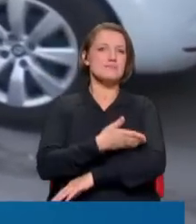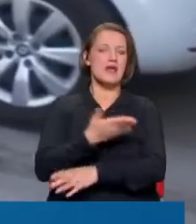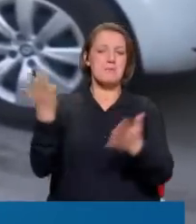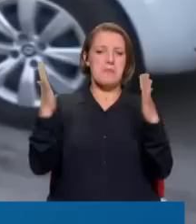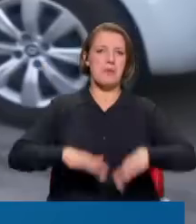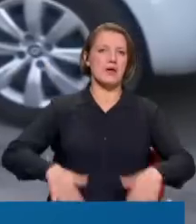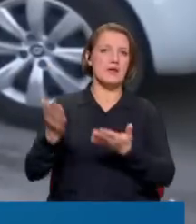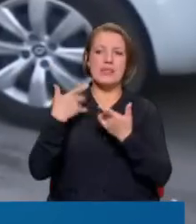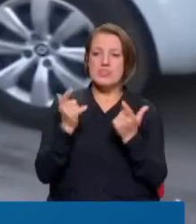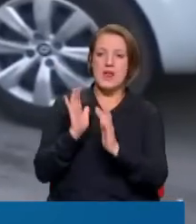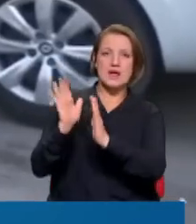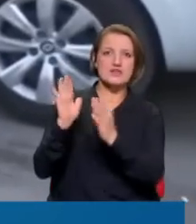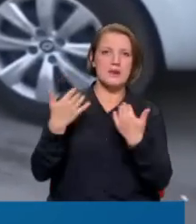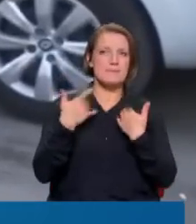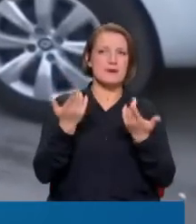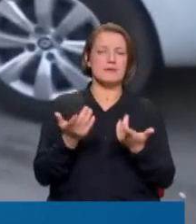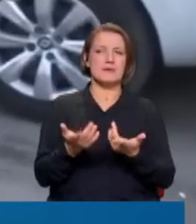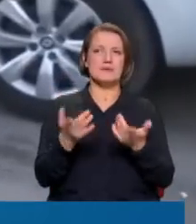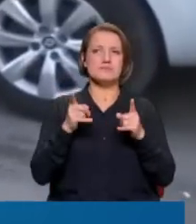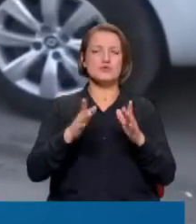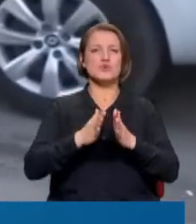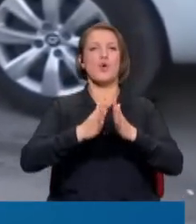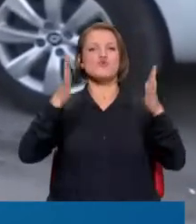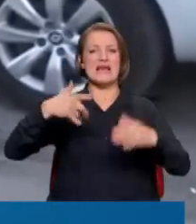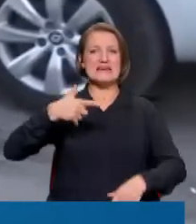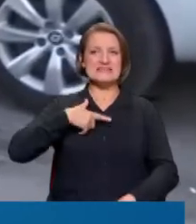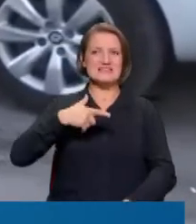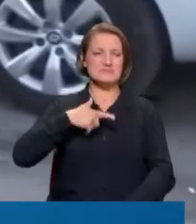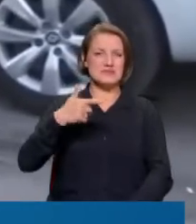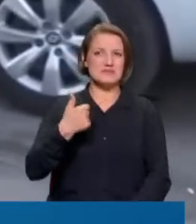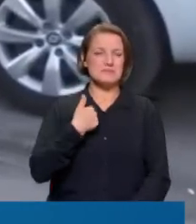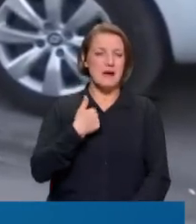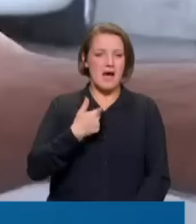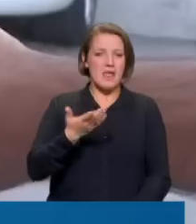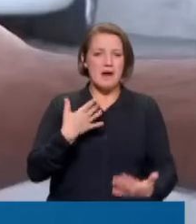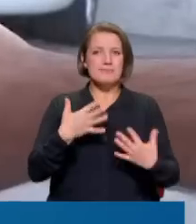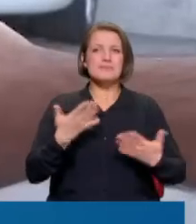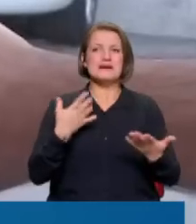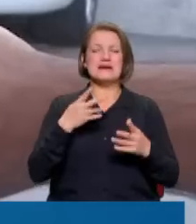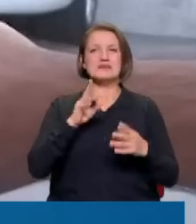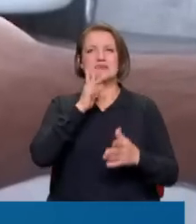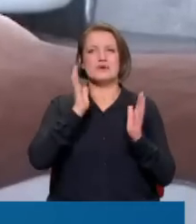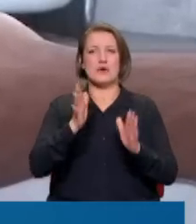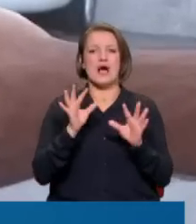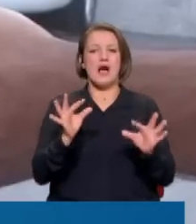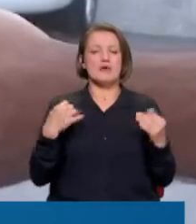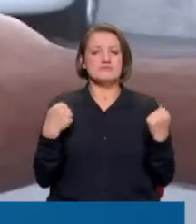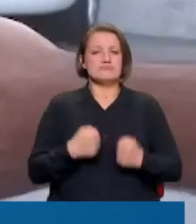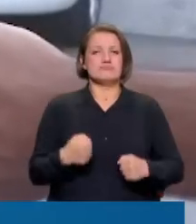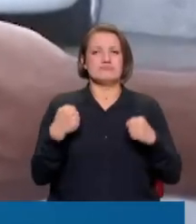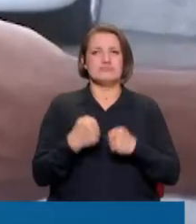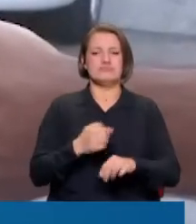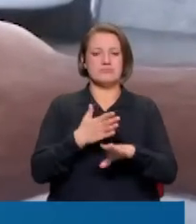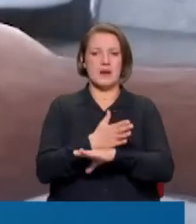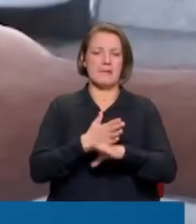yerle bir Nereye gideyim beni nereye sa bu koca İzmir beni sığmayacak saa Yazıklar olsun kalın giyinmeye çalıştık O şekilde işte